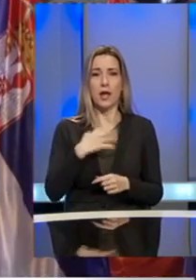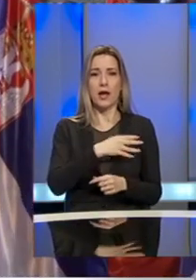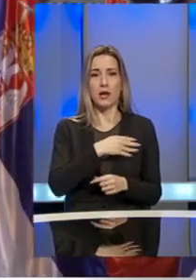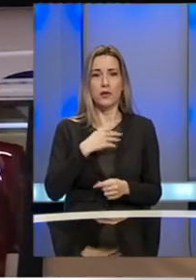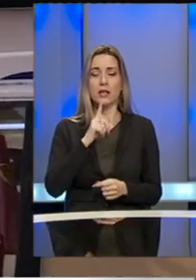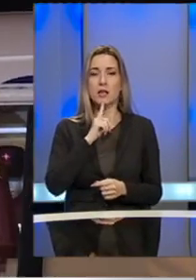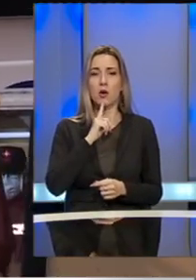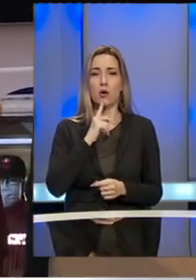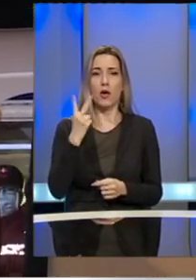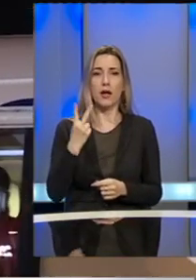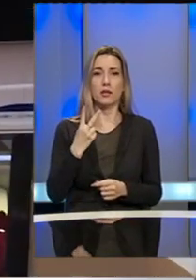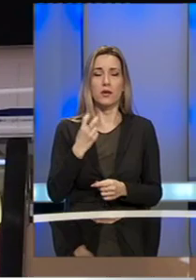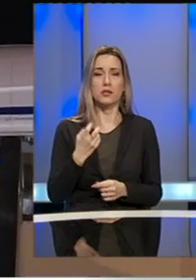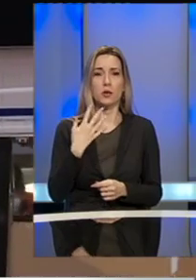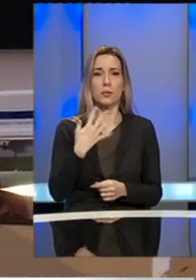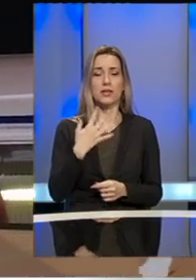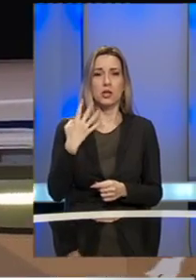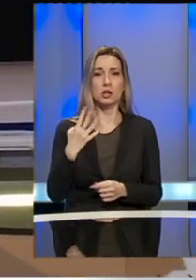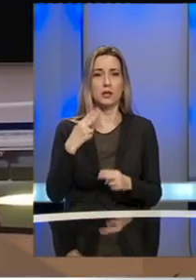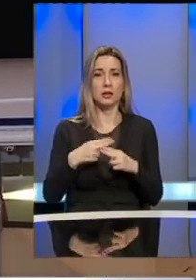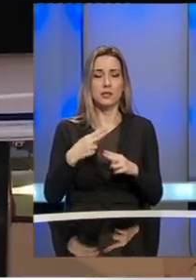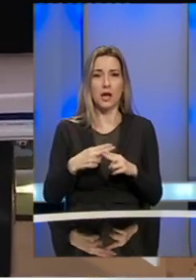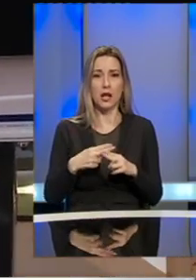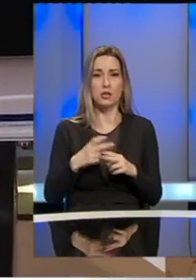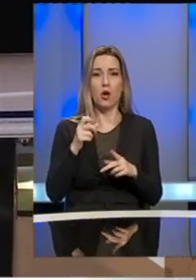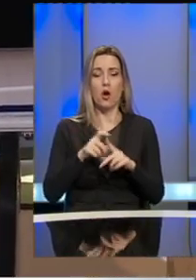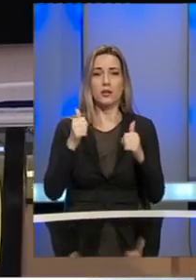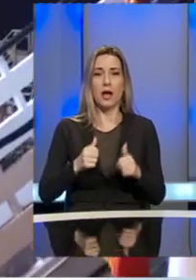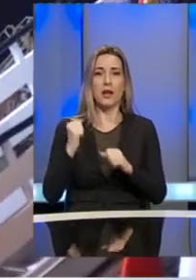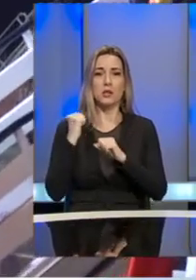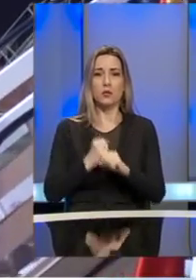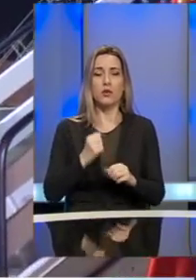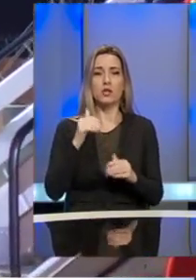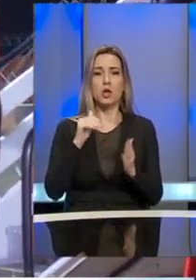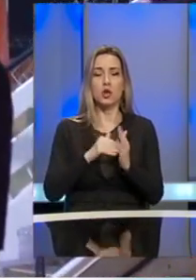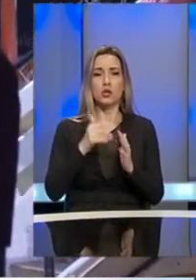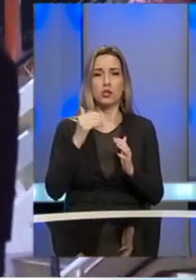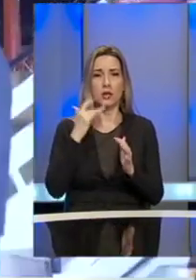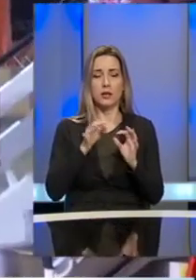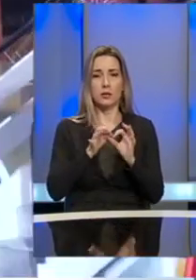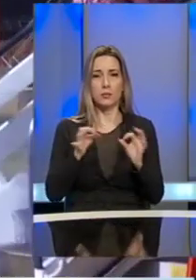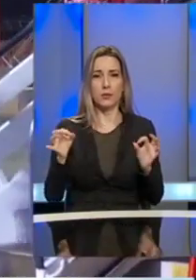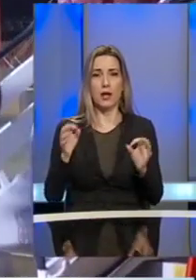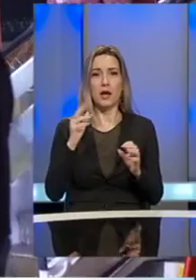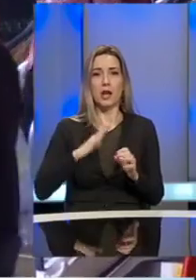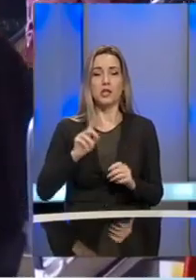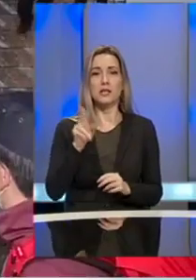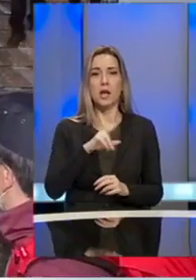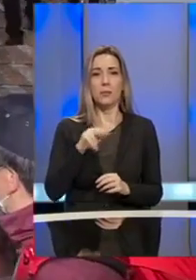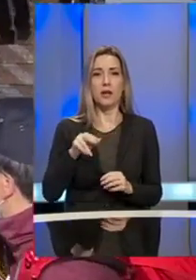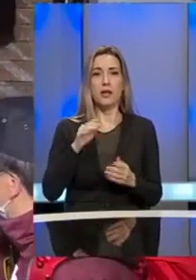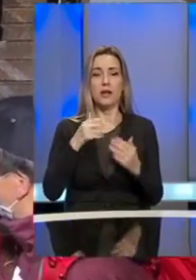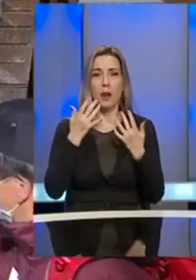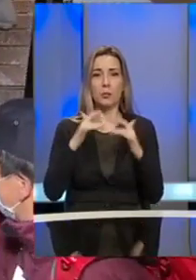u kojoj je 254 zaraženih, od danas uvodi još restriktivnije mjere. Građanima se zabranjuje napuštanje